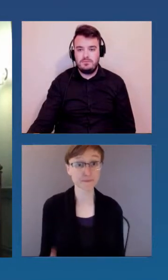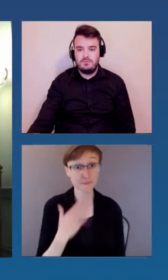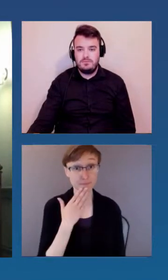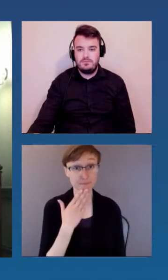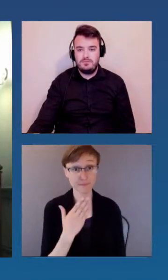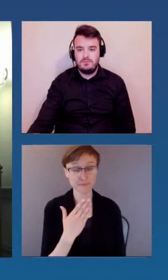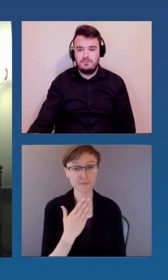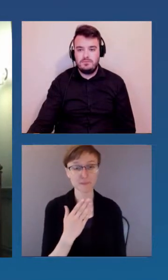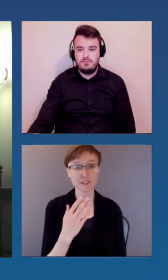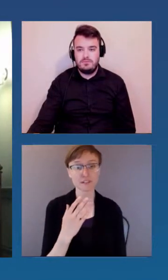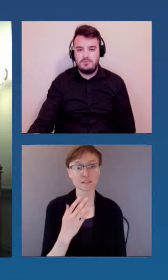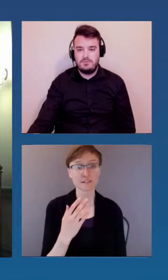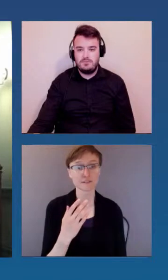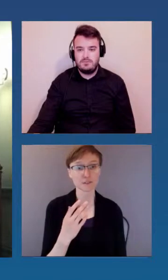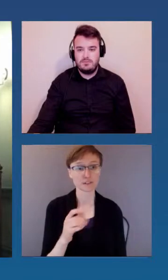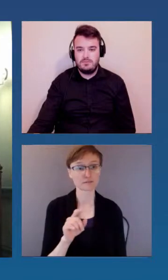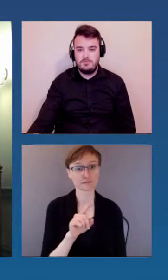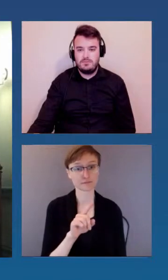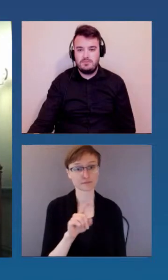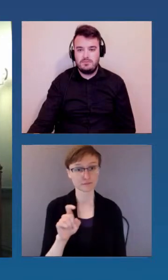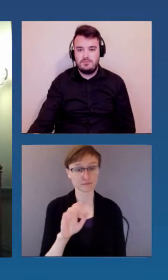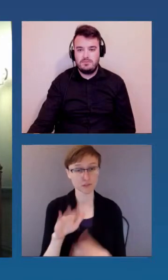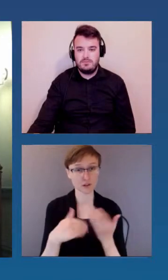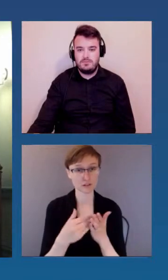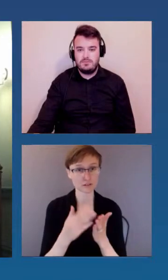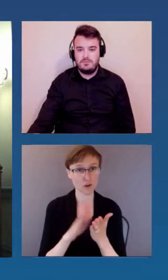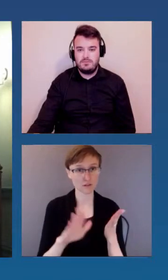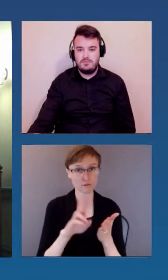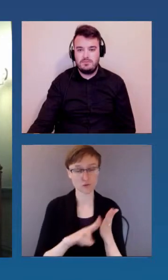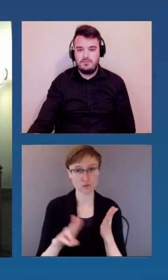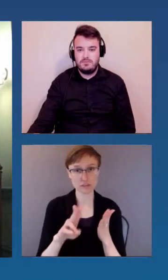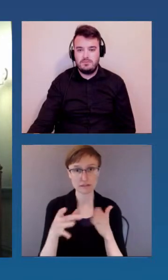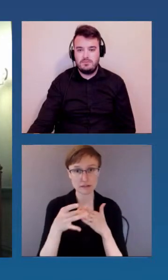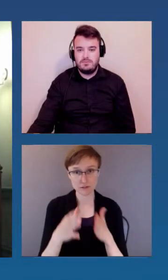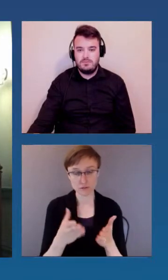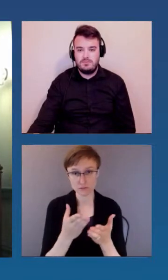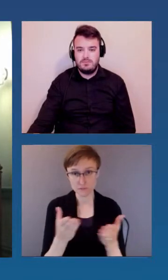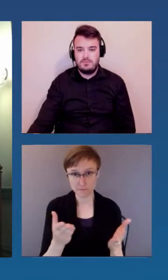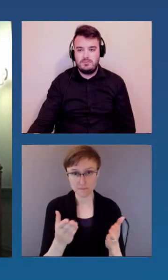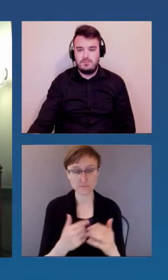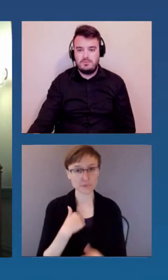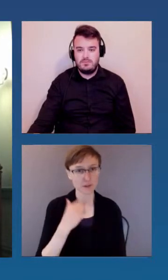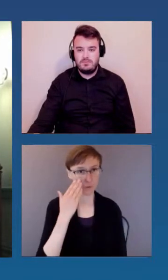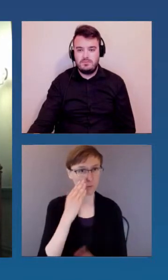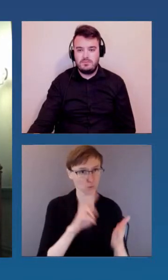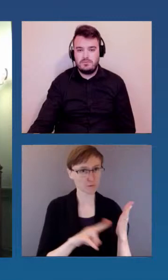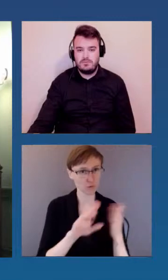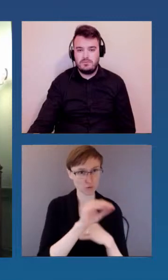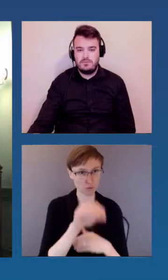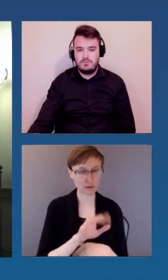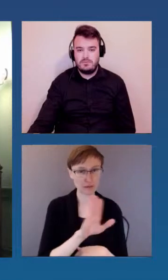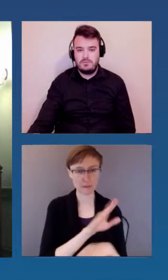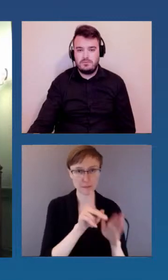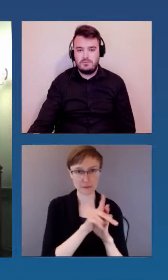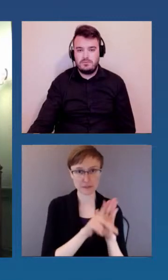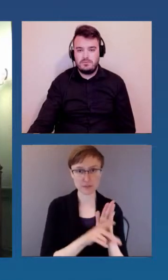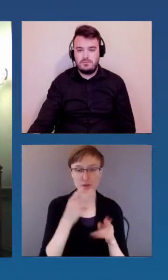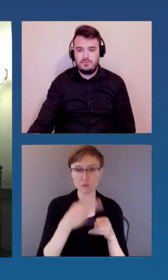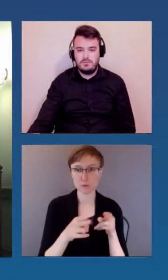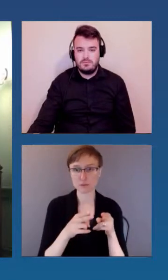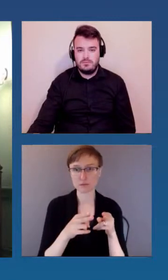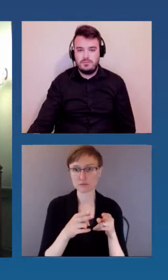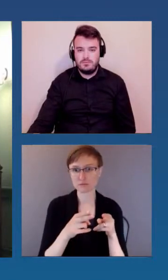pour votre appui et de continuer de communiquer avec leurs collègues sur le